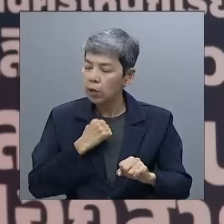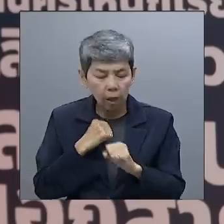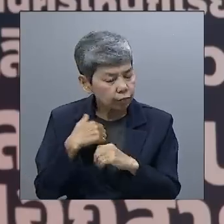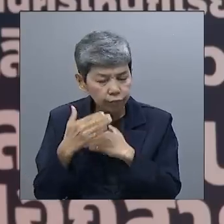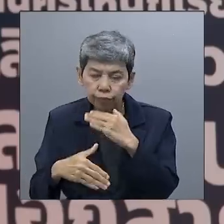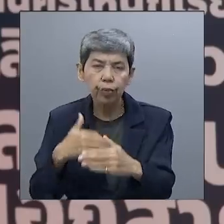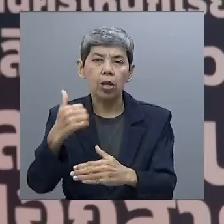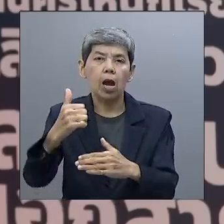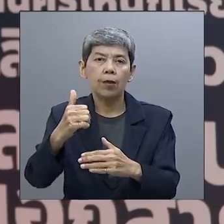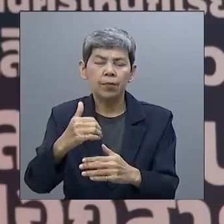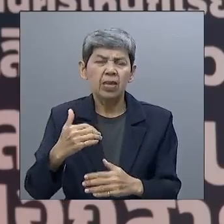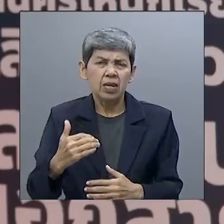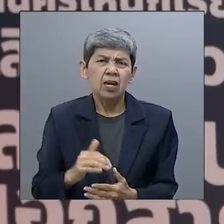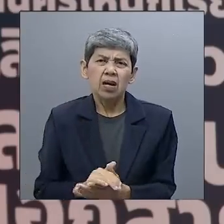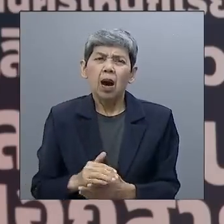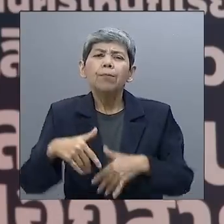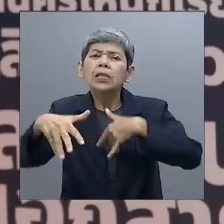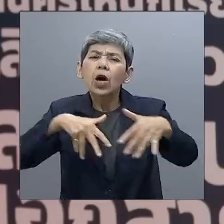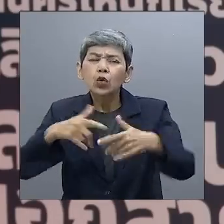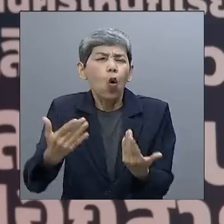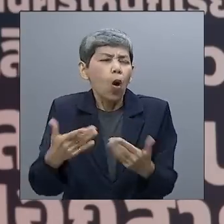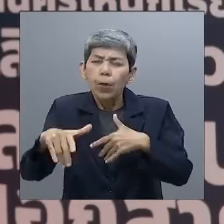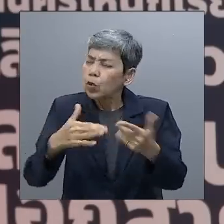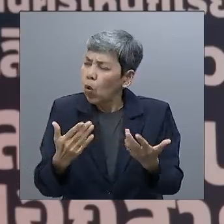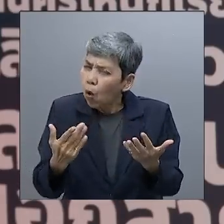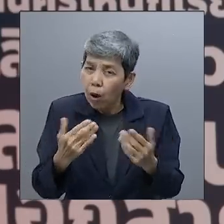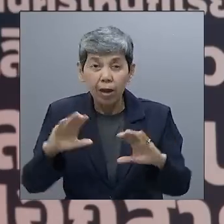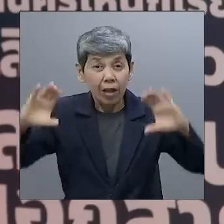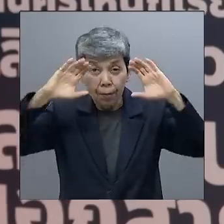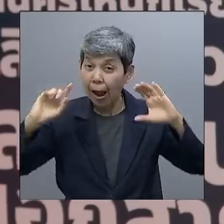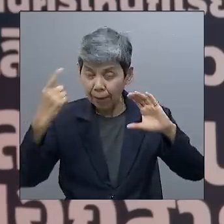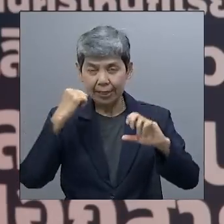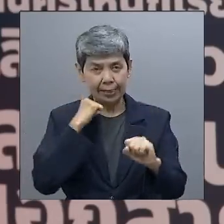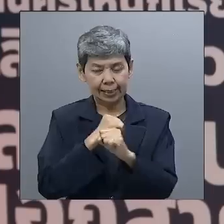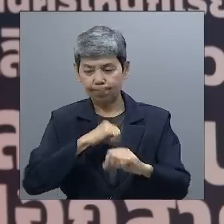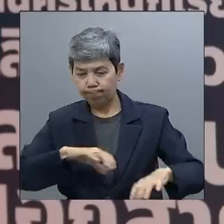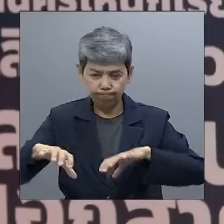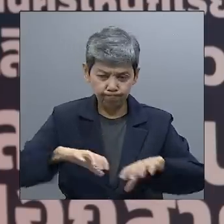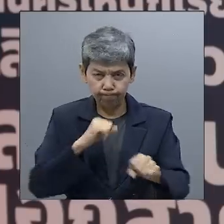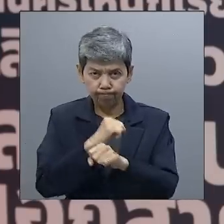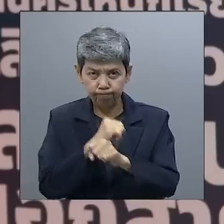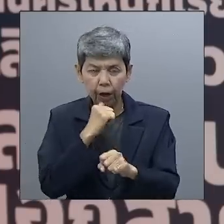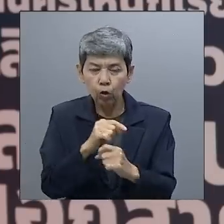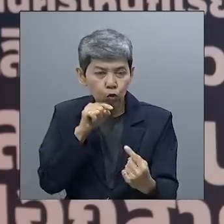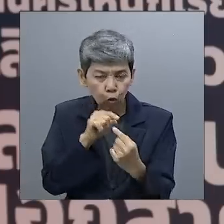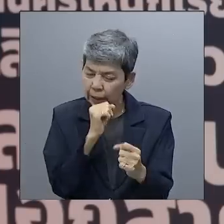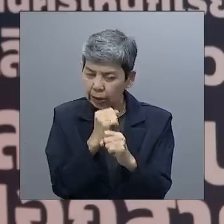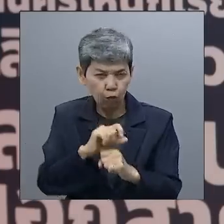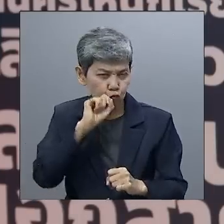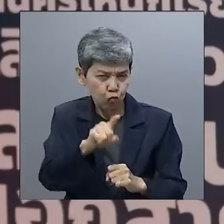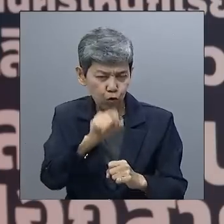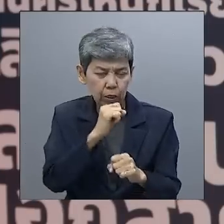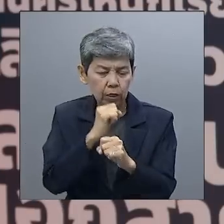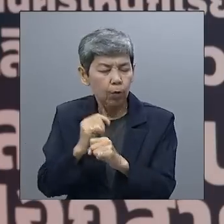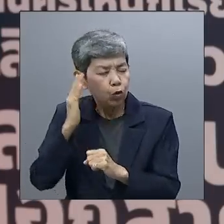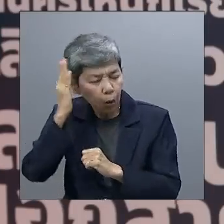ามันมีเพราะว่าประชาชนคาดหวังเยอะว่าเมื่อมีรัฐบาลใหม่เนี่ยจะเข้ามาแก้ปัญหาทั้งเฉพาะหน้านะครับและระยะยา